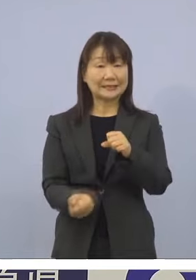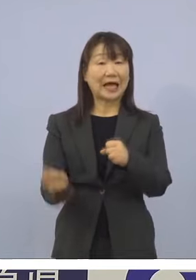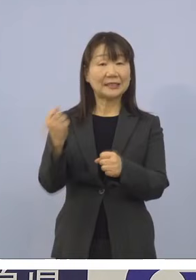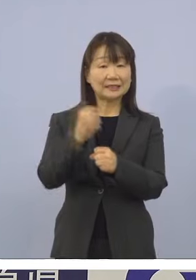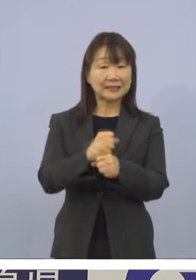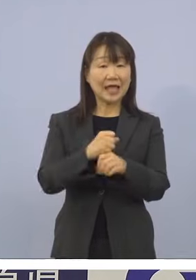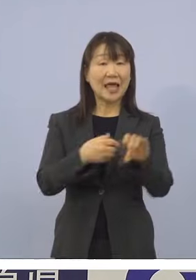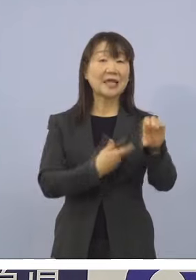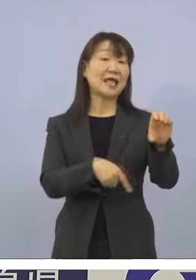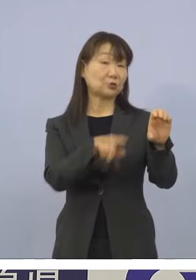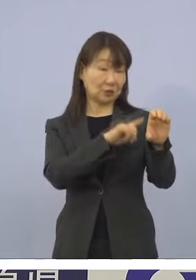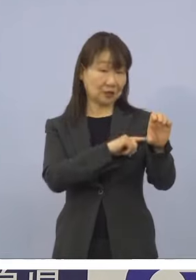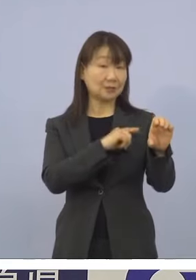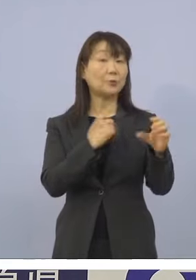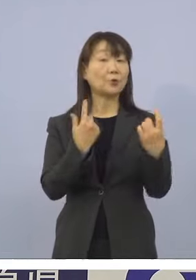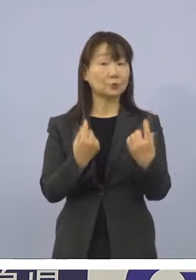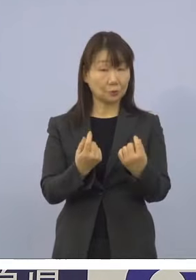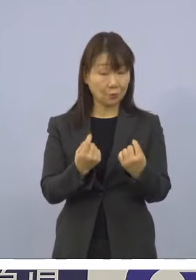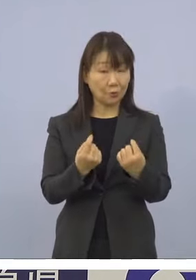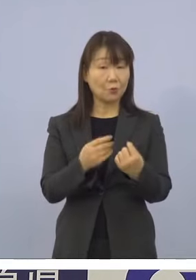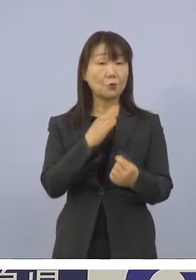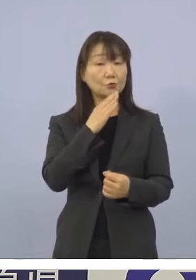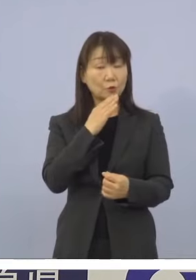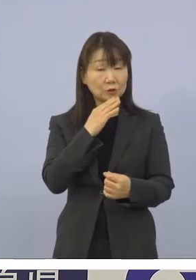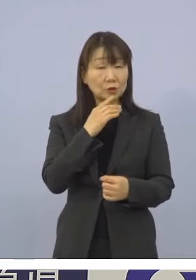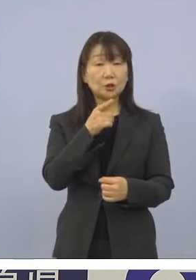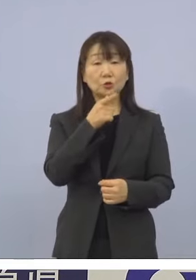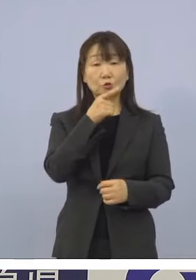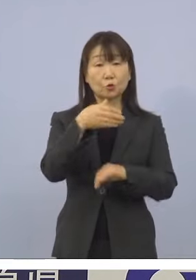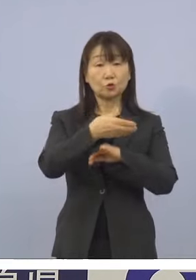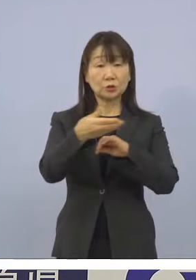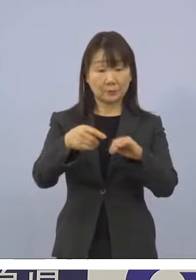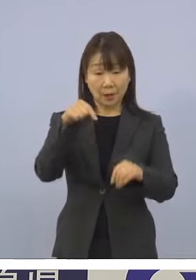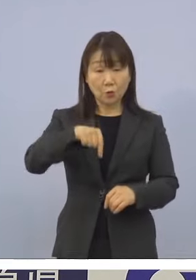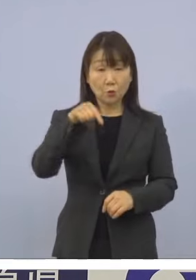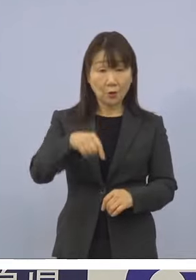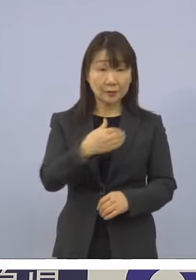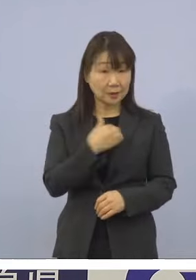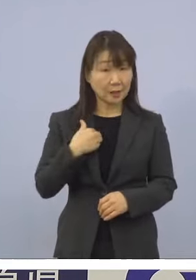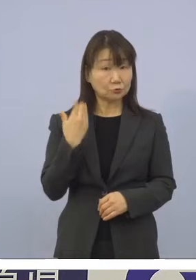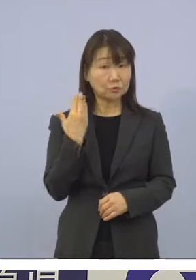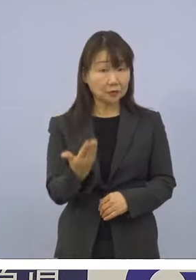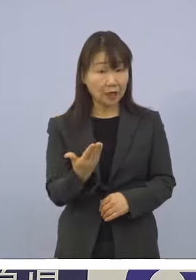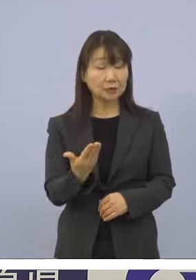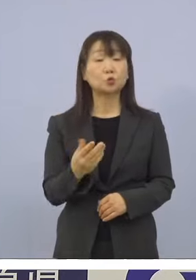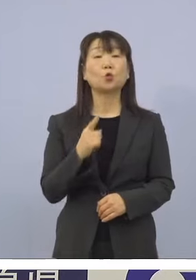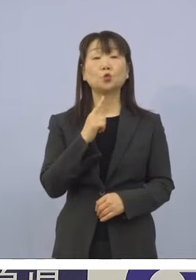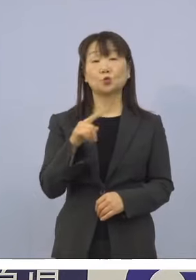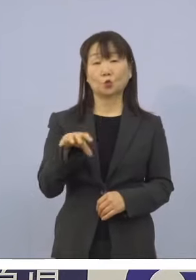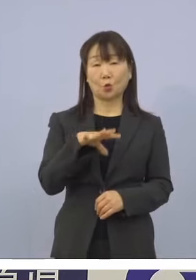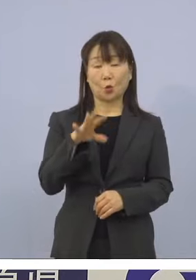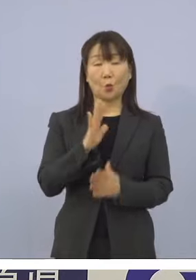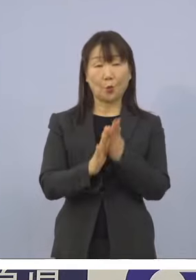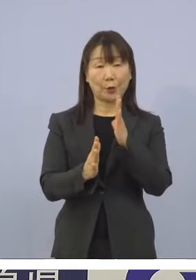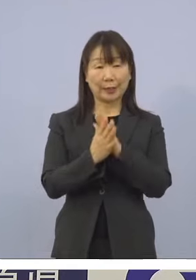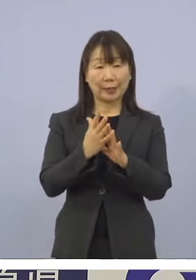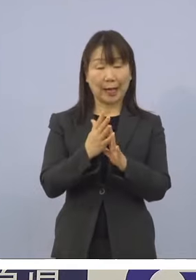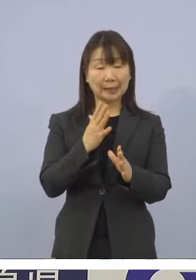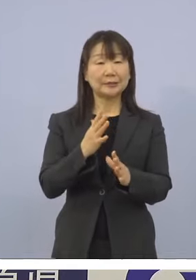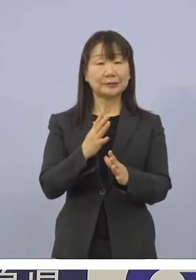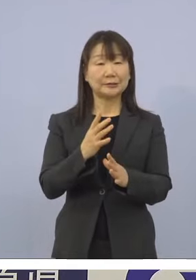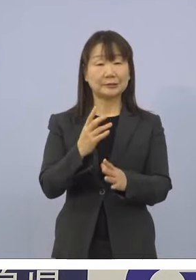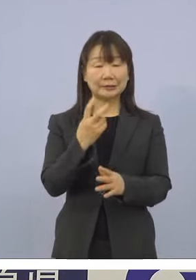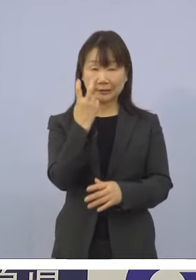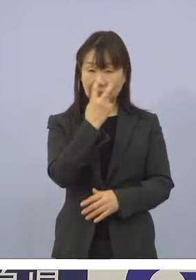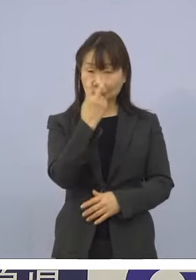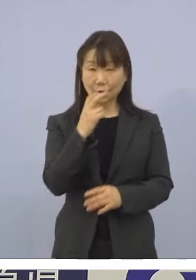ても本当に徳島ができているんですかといったところをもう一回ですね、再検証しながら